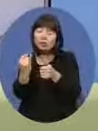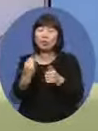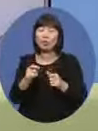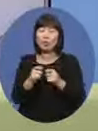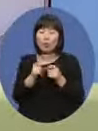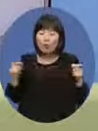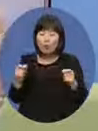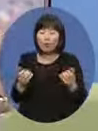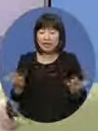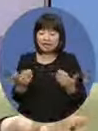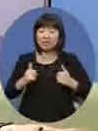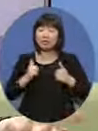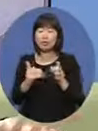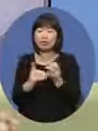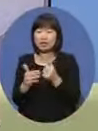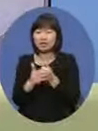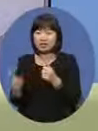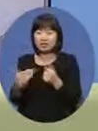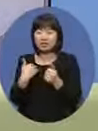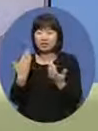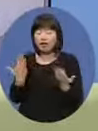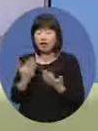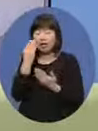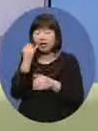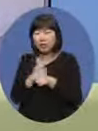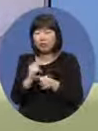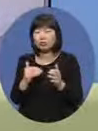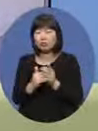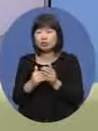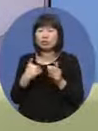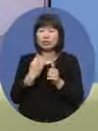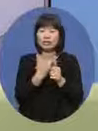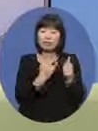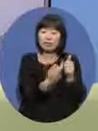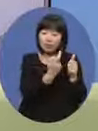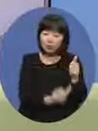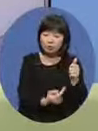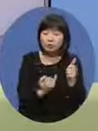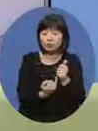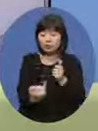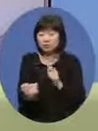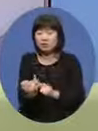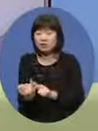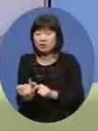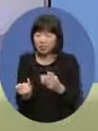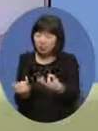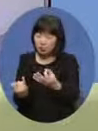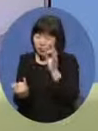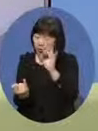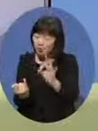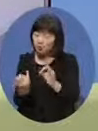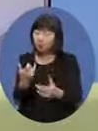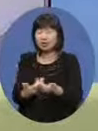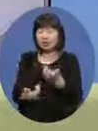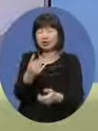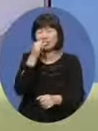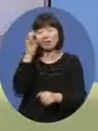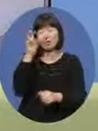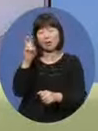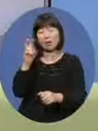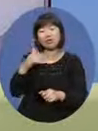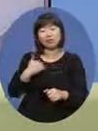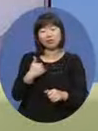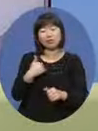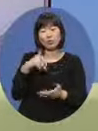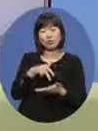익숙한 일을 그냥 저는 제가 하는 거고 동서는 모든 게 낯설죠. 근데 네. 이제 그건 조금 돌아보면 네. 동서가 그럴 수